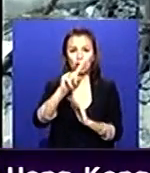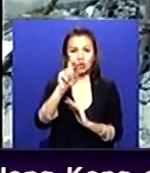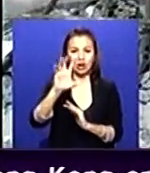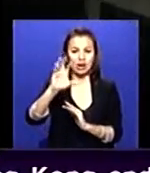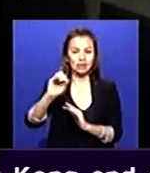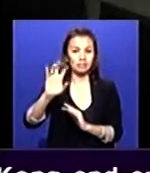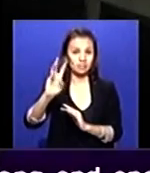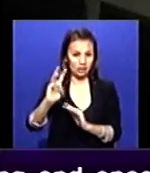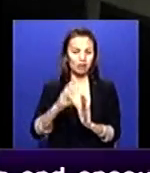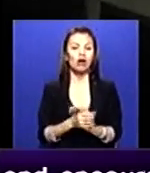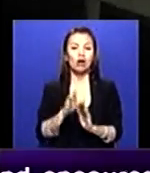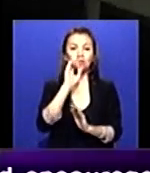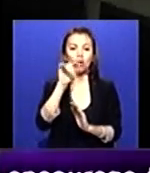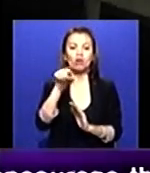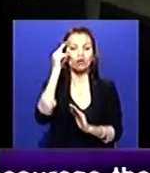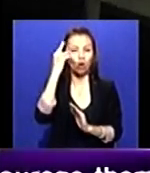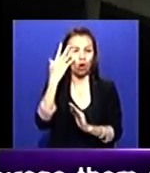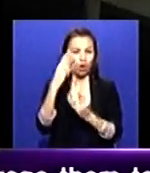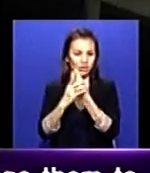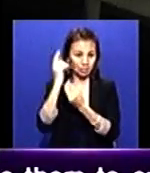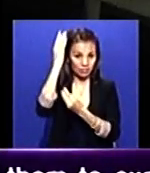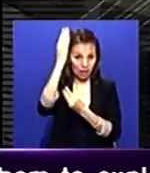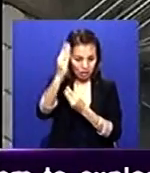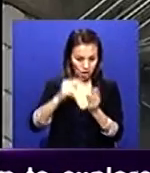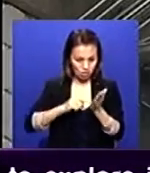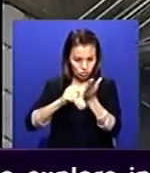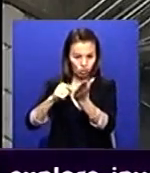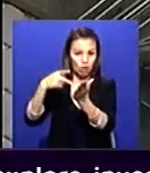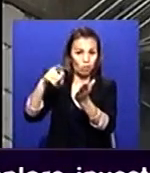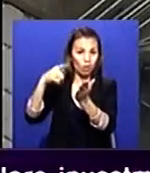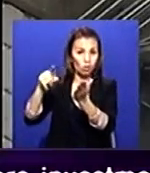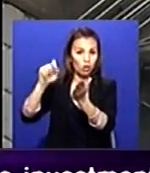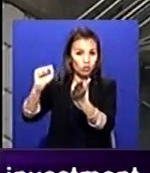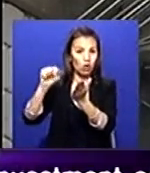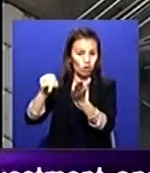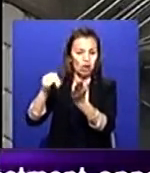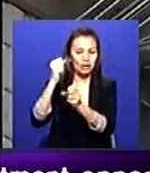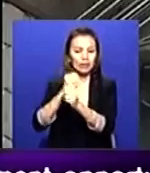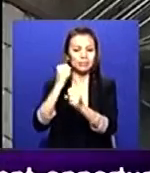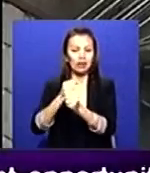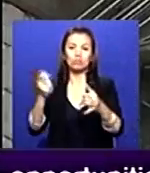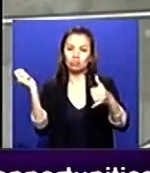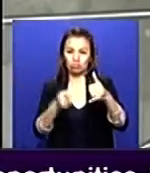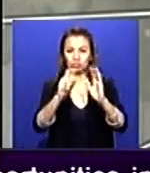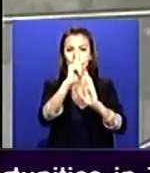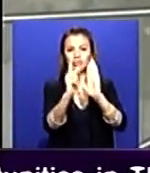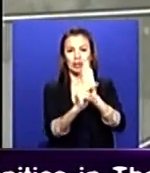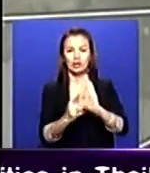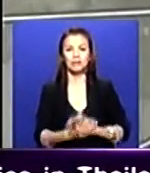รุปสำนวนในสัปดาห์หน้าเพื่อส่งให้คณะกรรมการป้องกันและปราบปรามการทุจริตแห่งชาติดำเนินการตามกฎหมายต่อไ